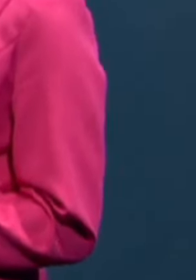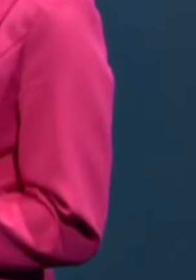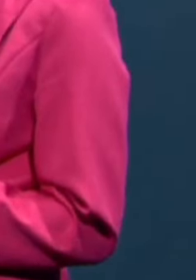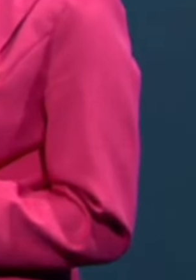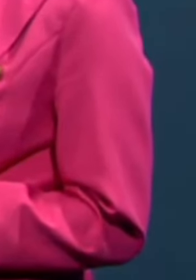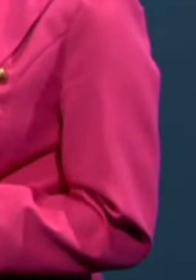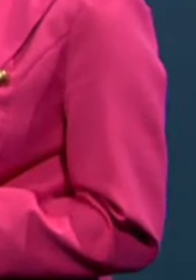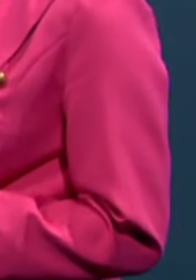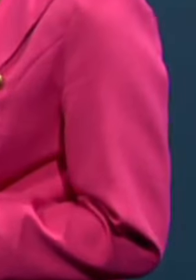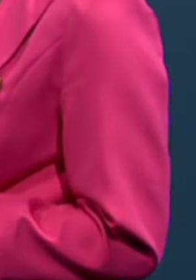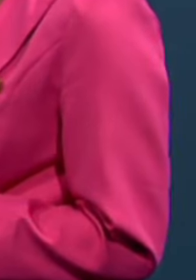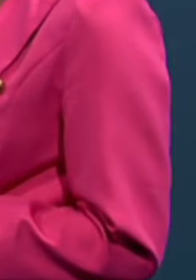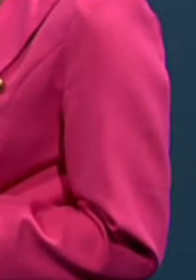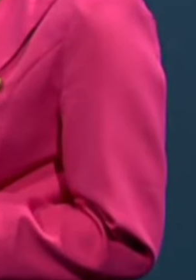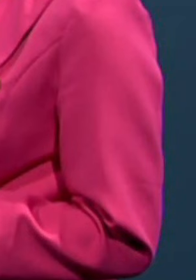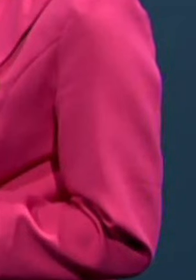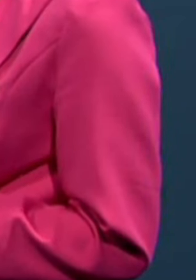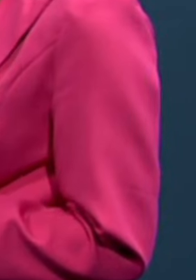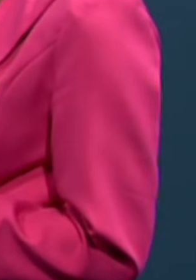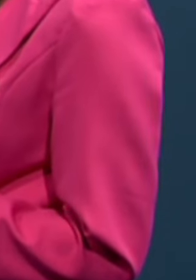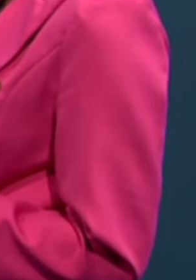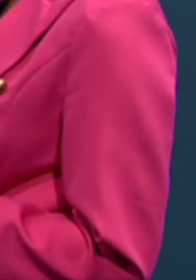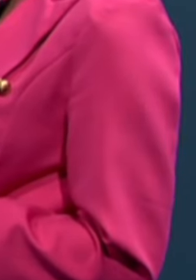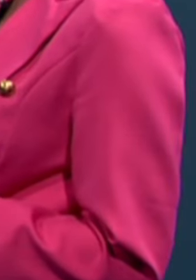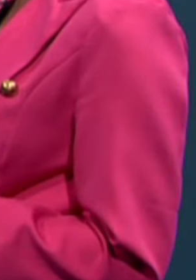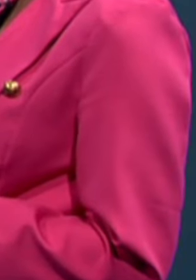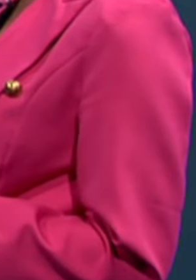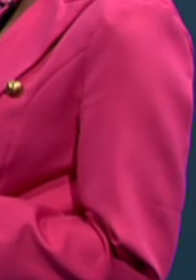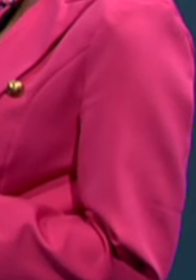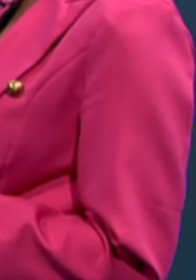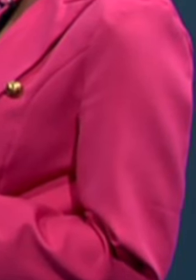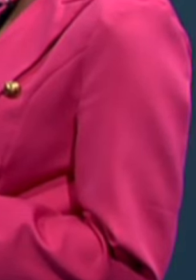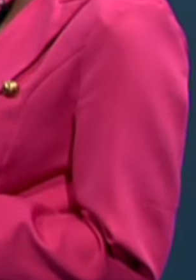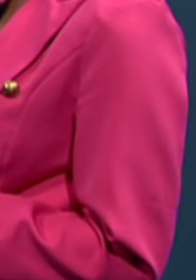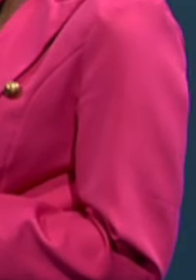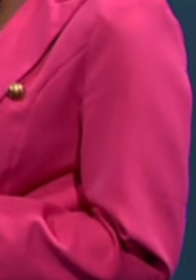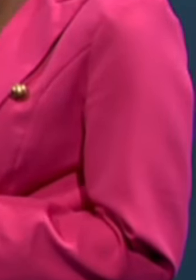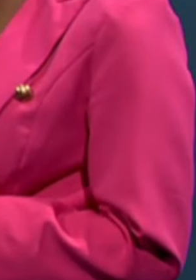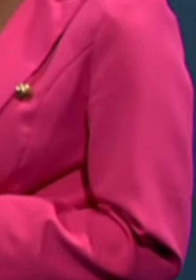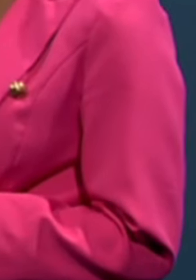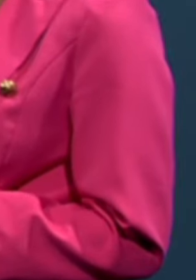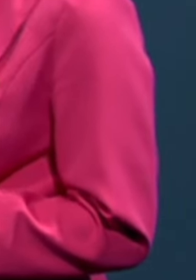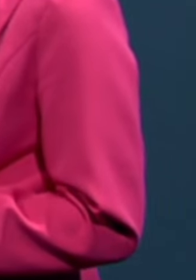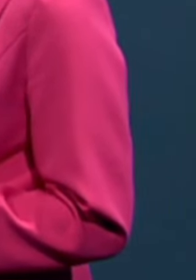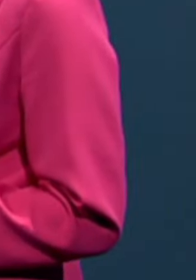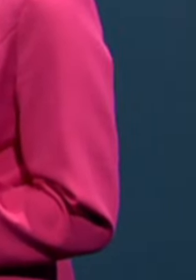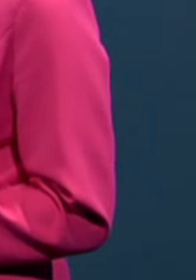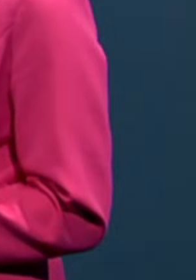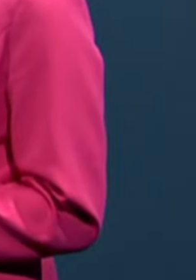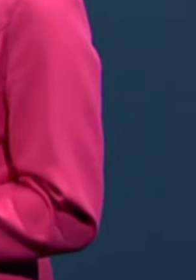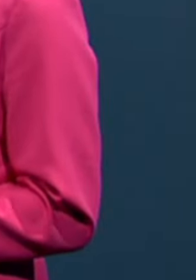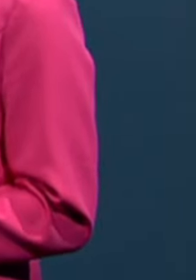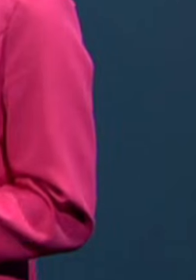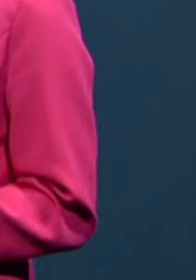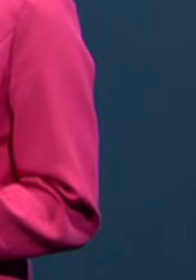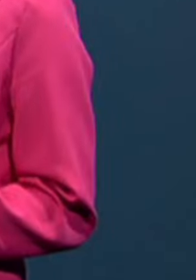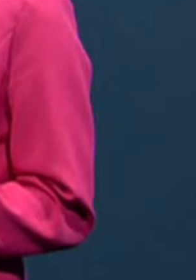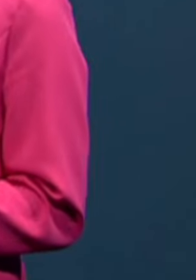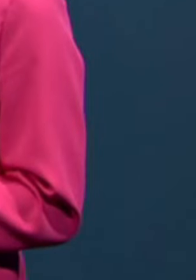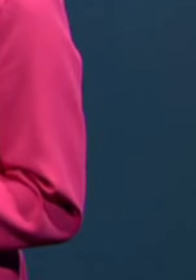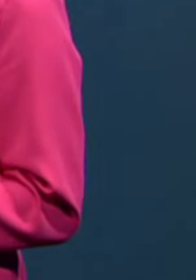province ya Eastern Cape le temo province go tla nna le pula Eqonce go tla nna ka mo mosong ka digata di le 14 go ya go di le